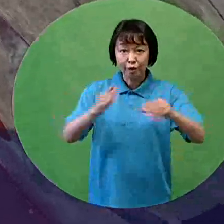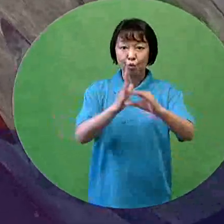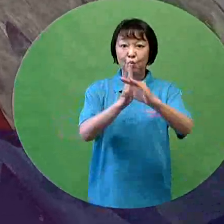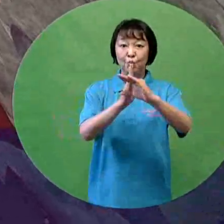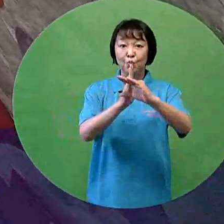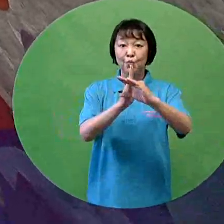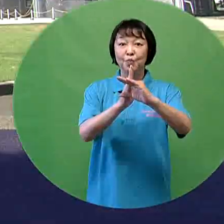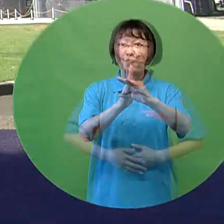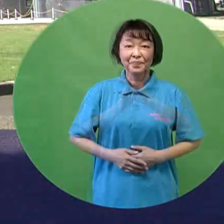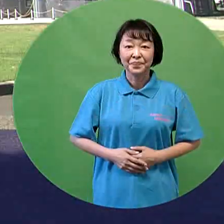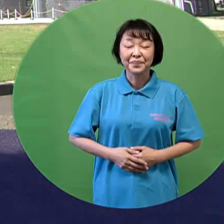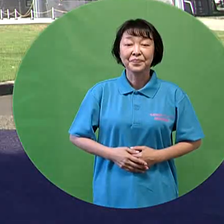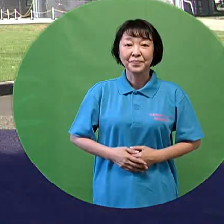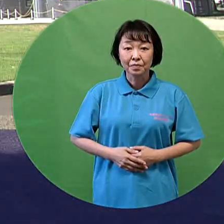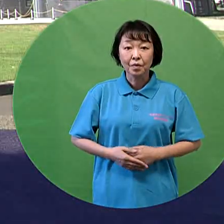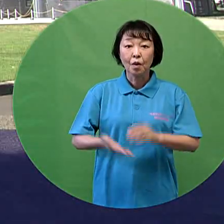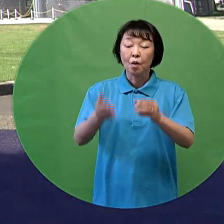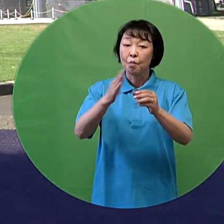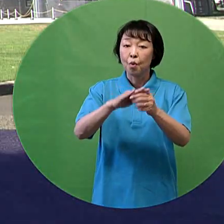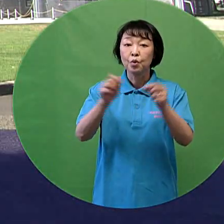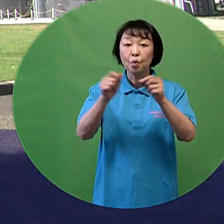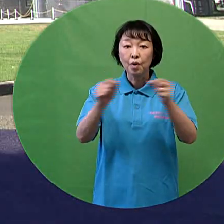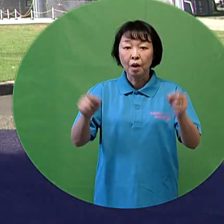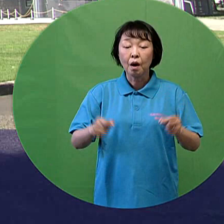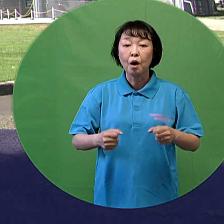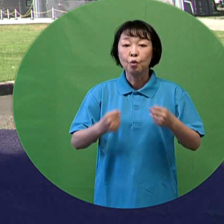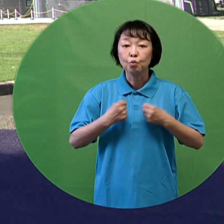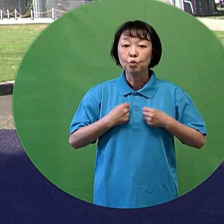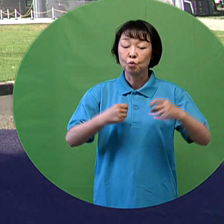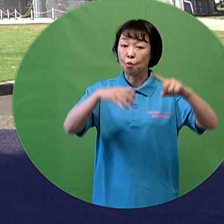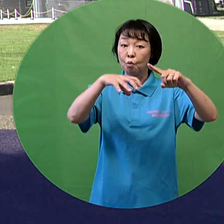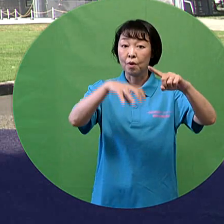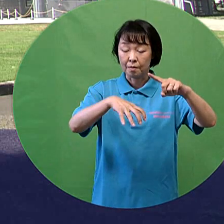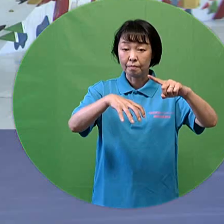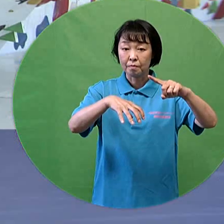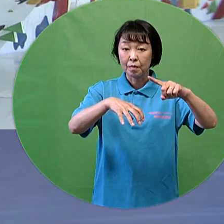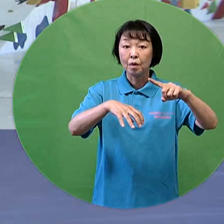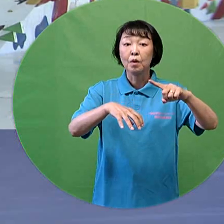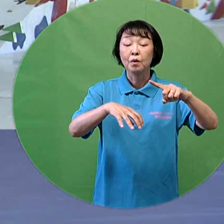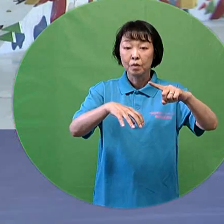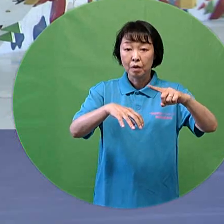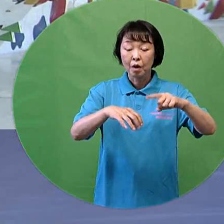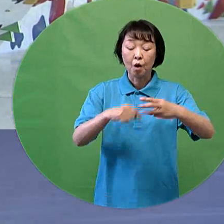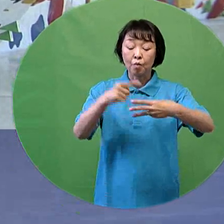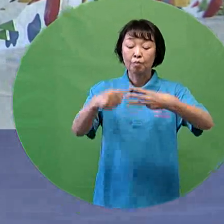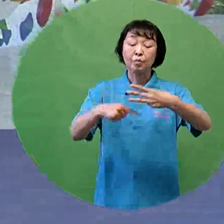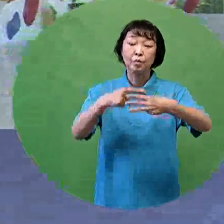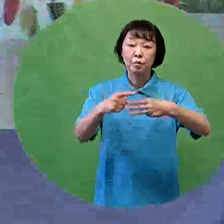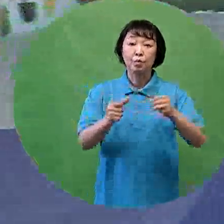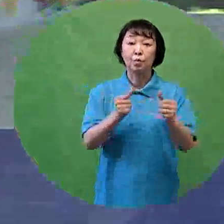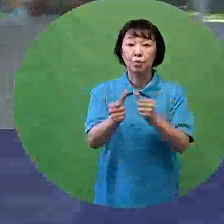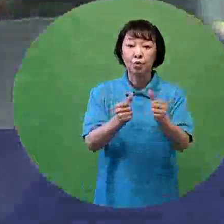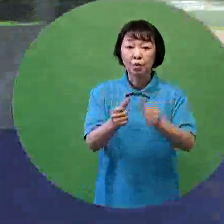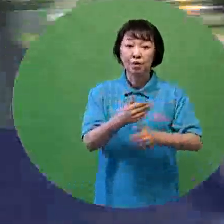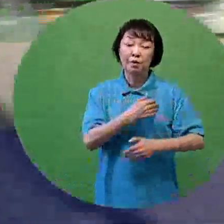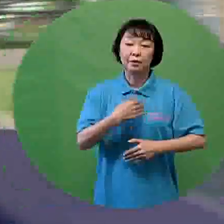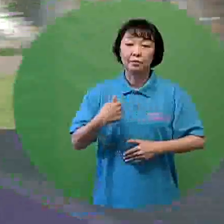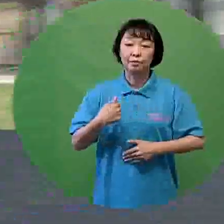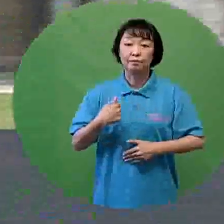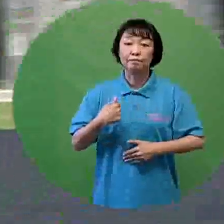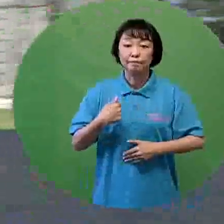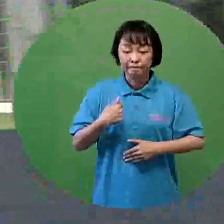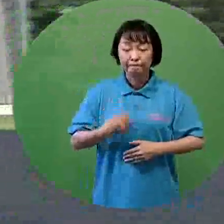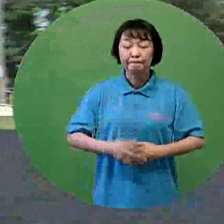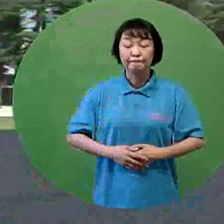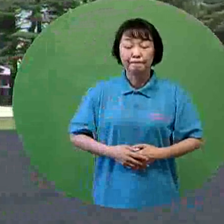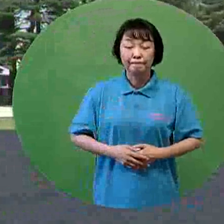。盛岡市にある岩手県営運動公園スポーツクライミング競技場は国内有